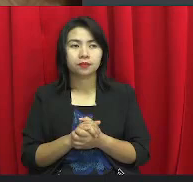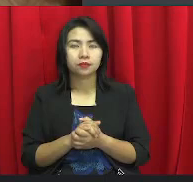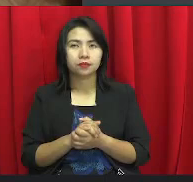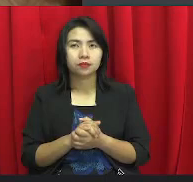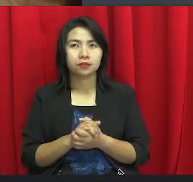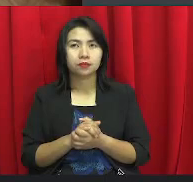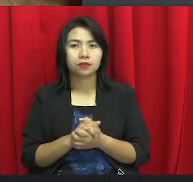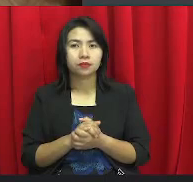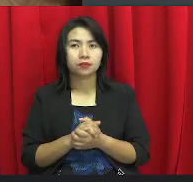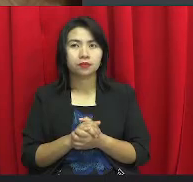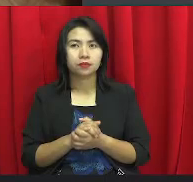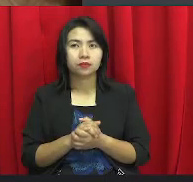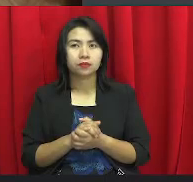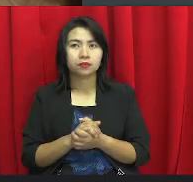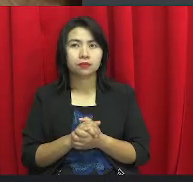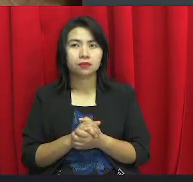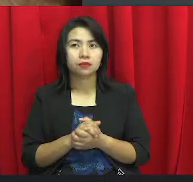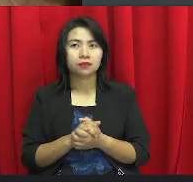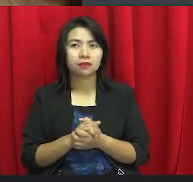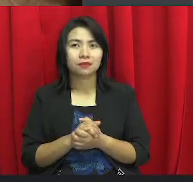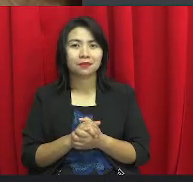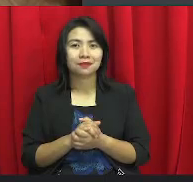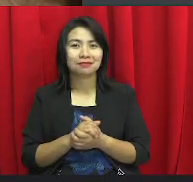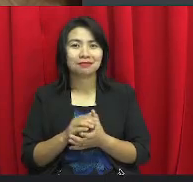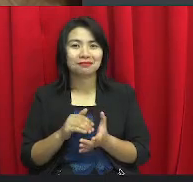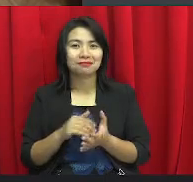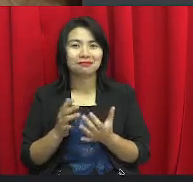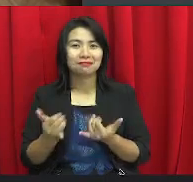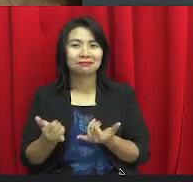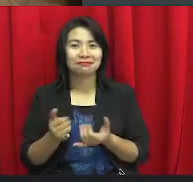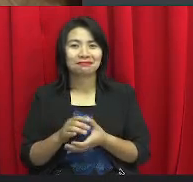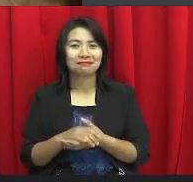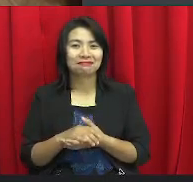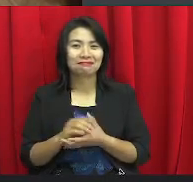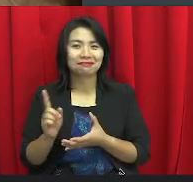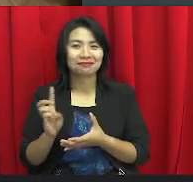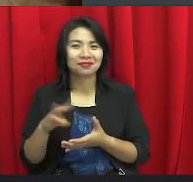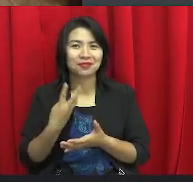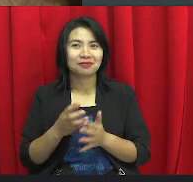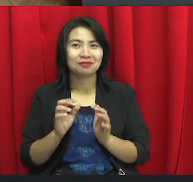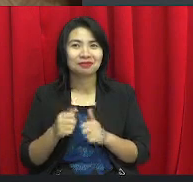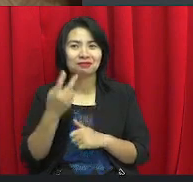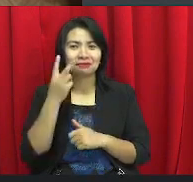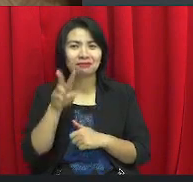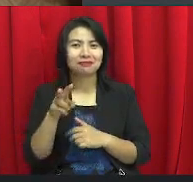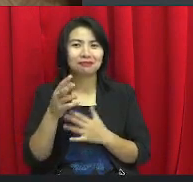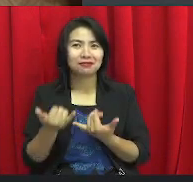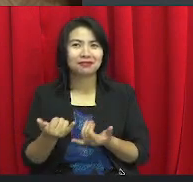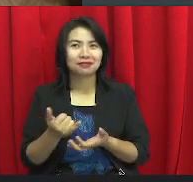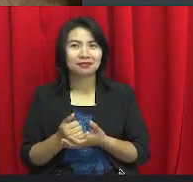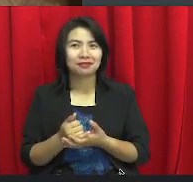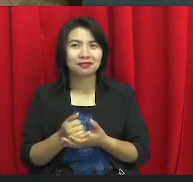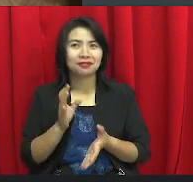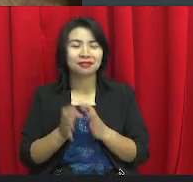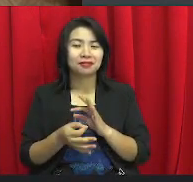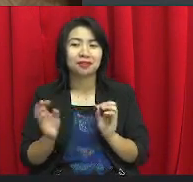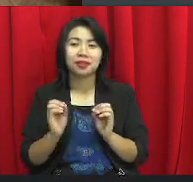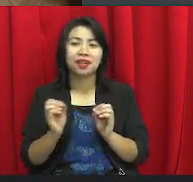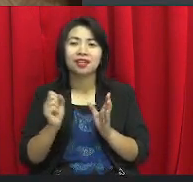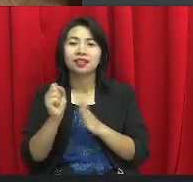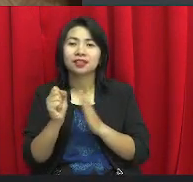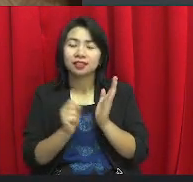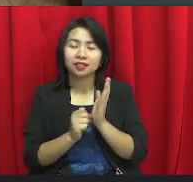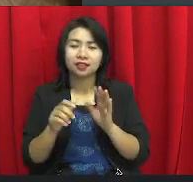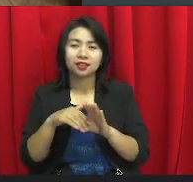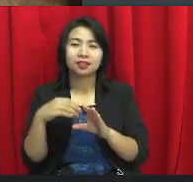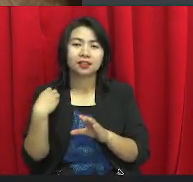sea, driven with the wind and tossed. So makikita nyo, kapatid, kung wala pong standard ang simbahan